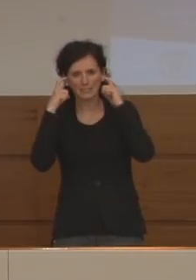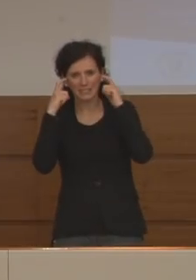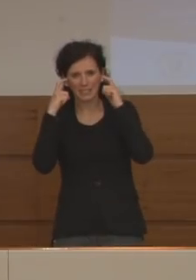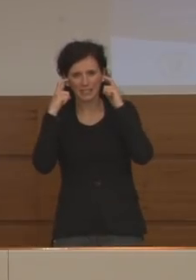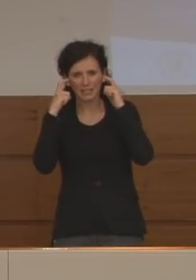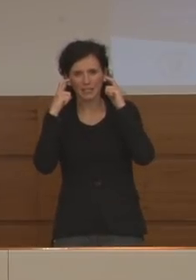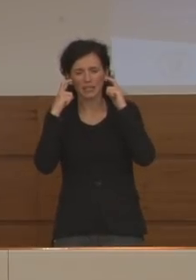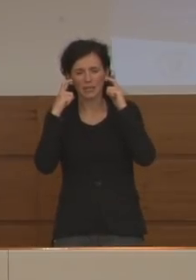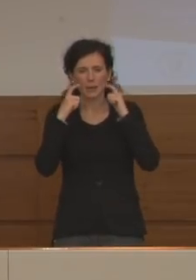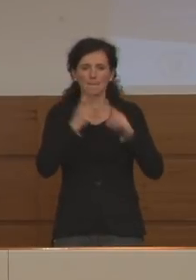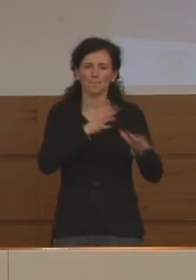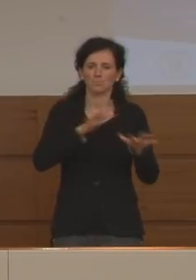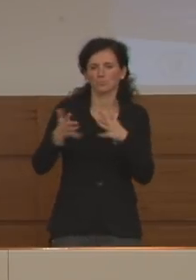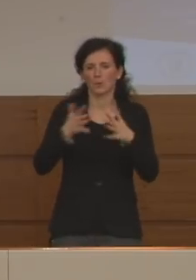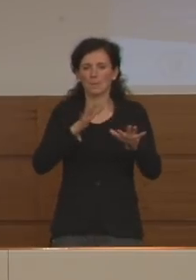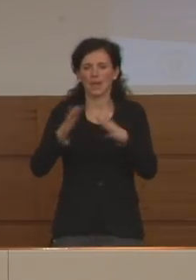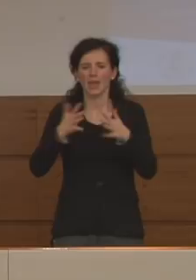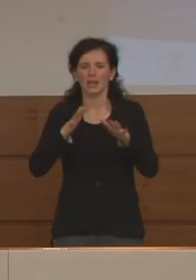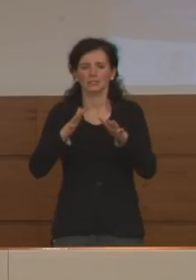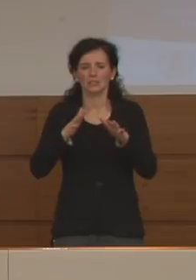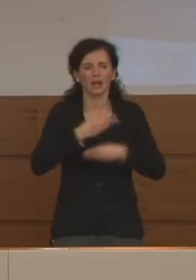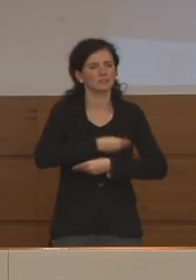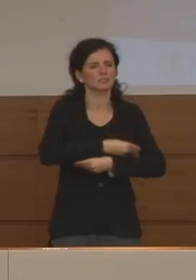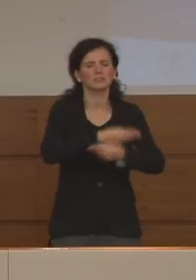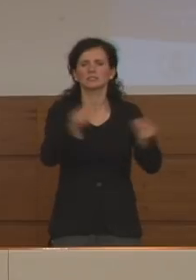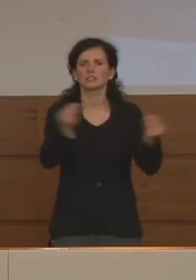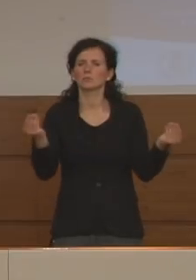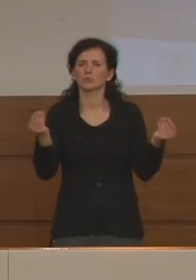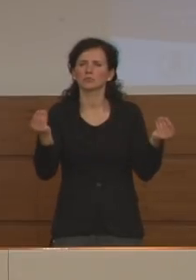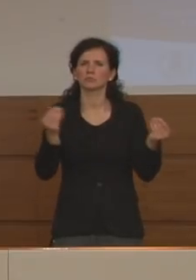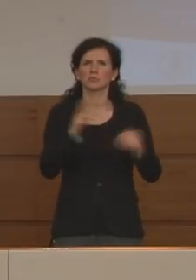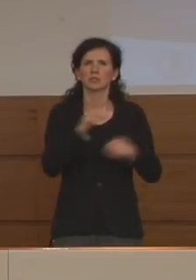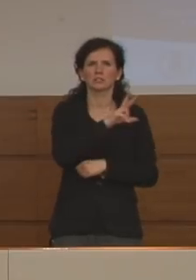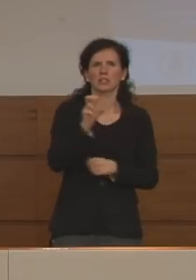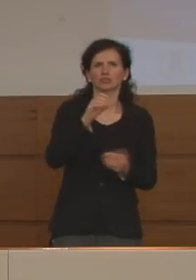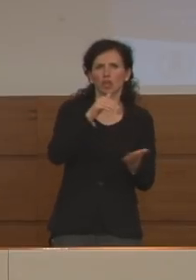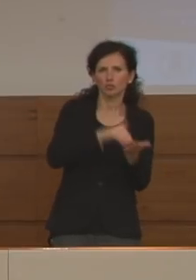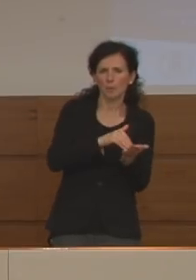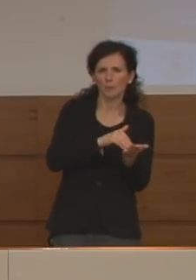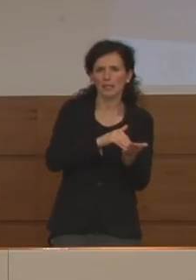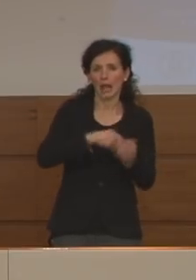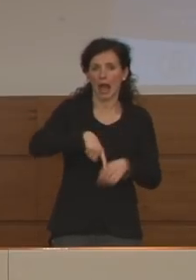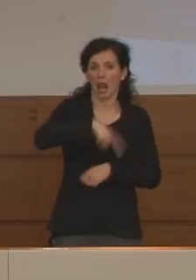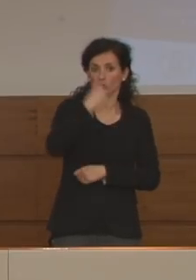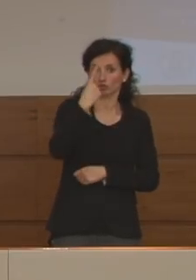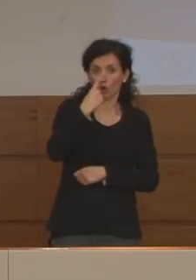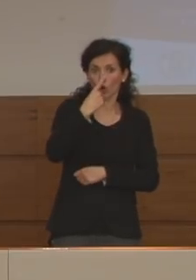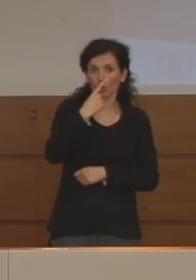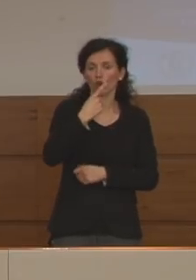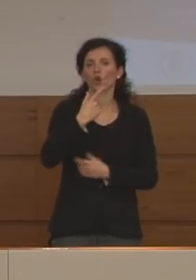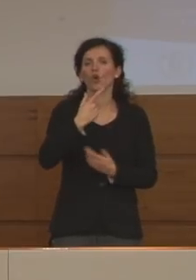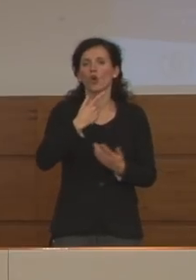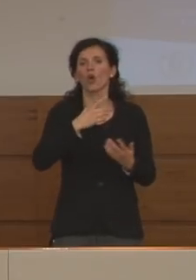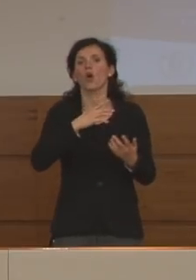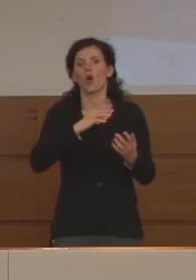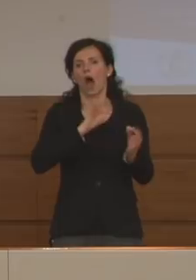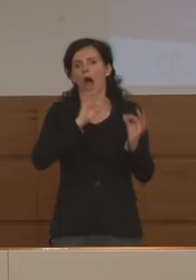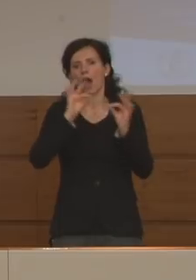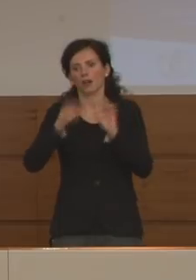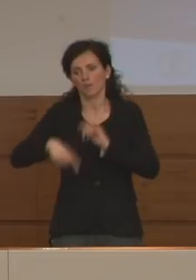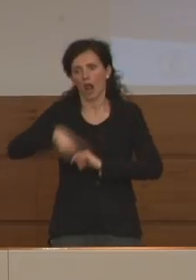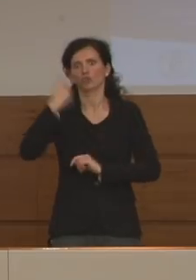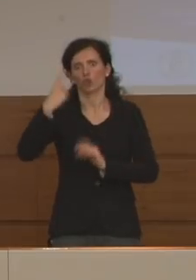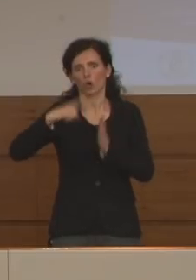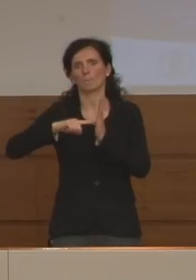passato dalla distribuzione media di 300 mila mascherine al giorno a diversi milioni di